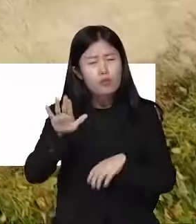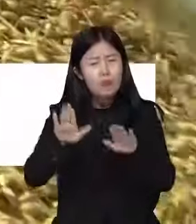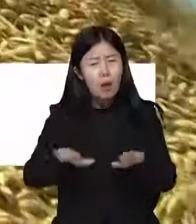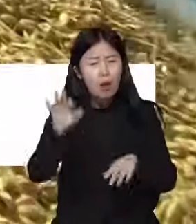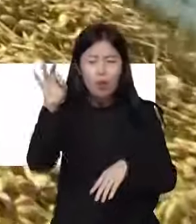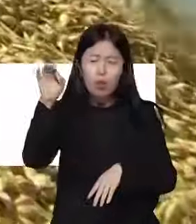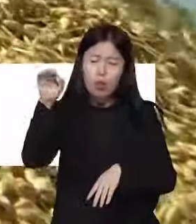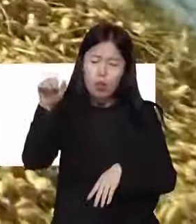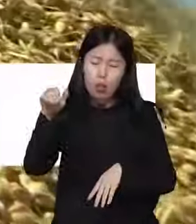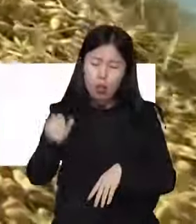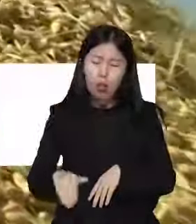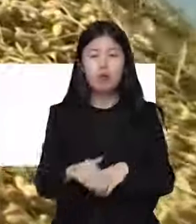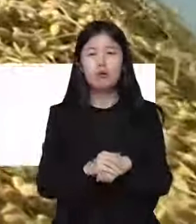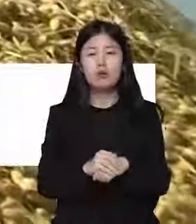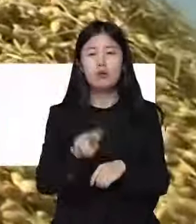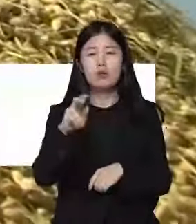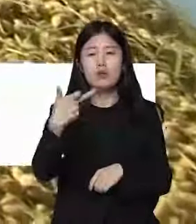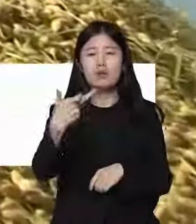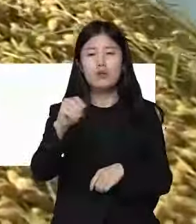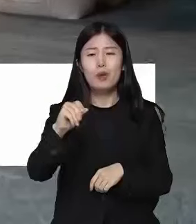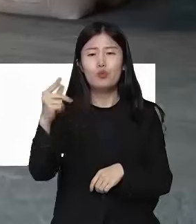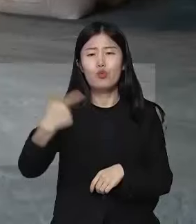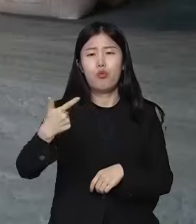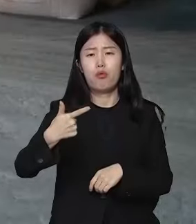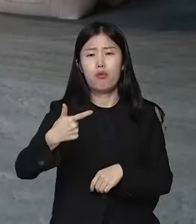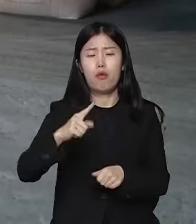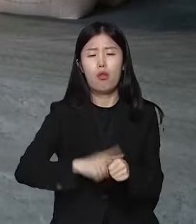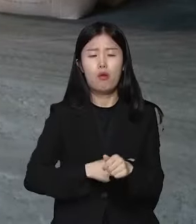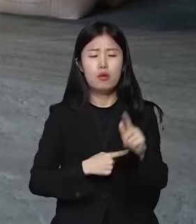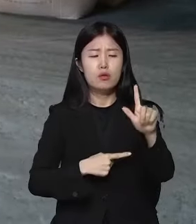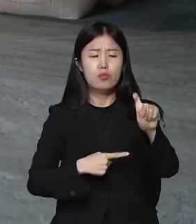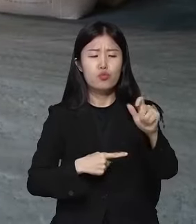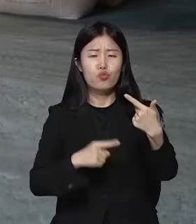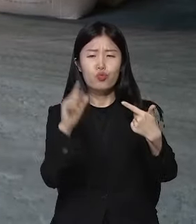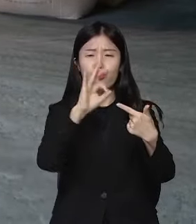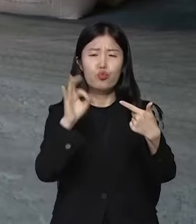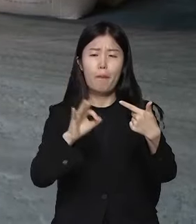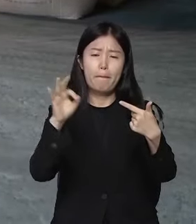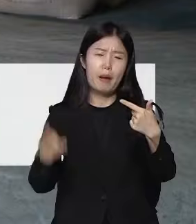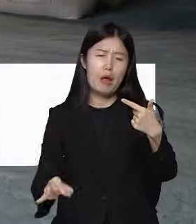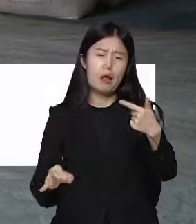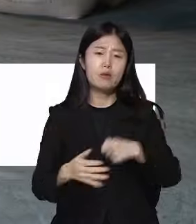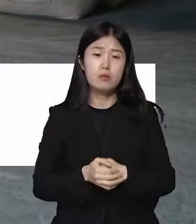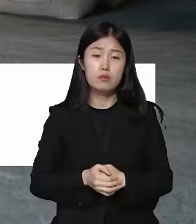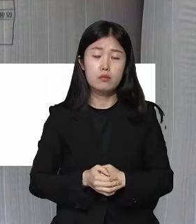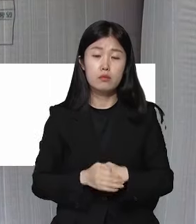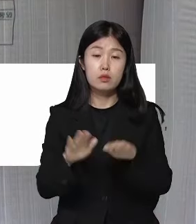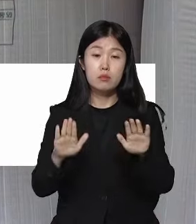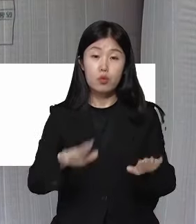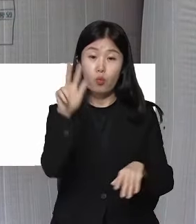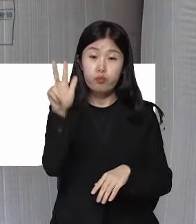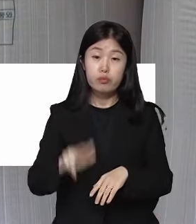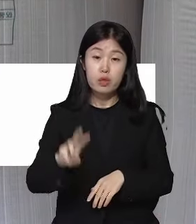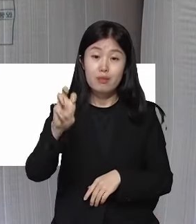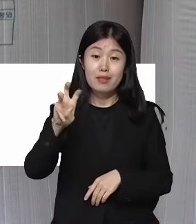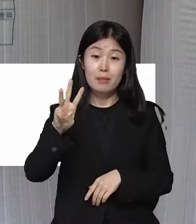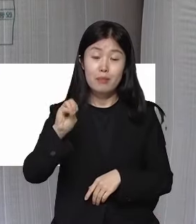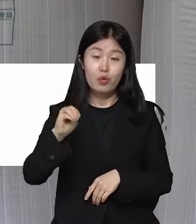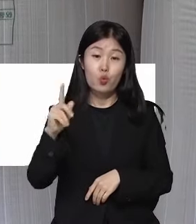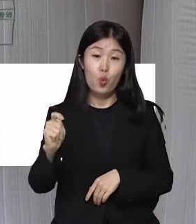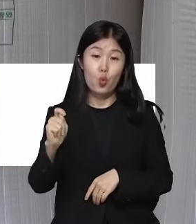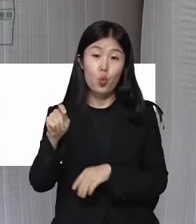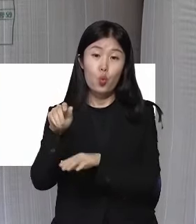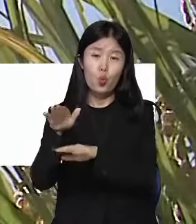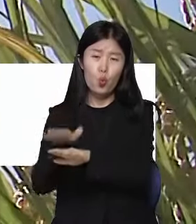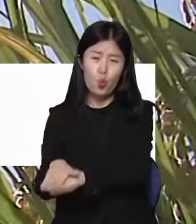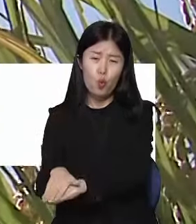6천 원으로 16%나 떨어졌습니다. 현재 전국의 쌀 최고 물량은 33만 톤으로 지난해보다 20만